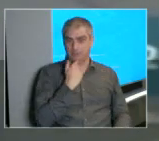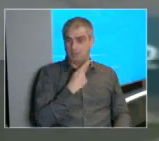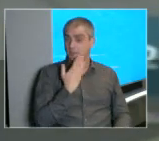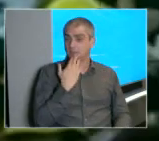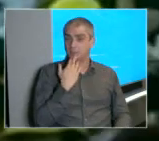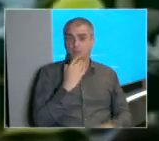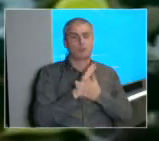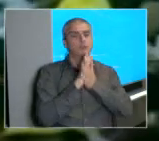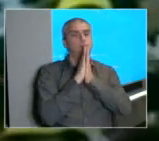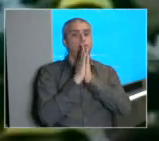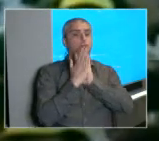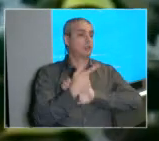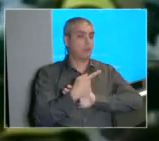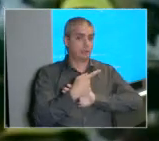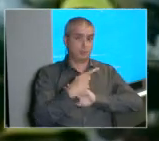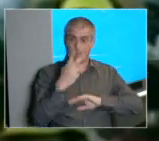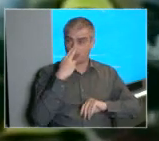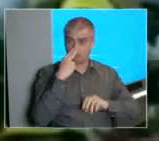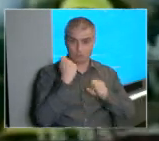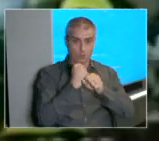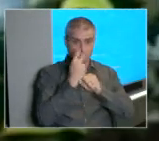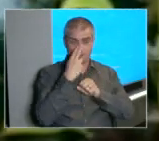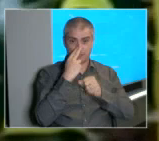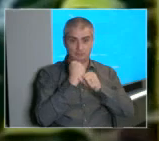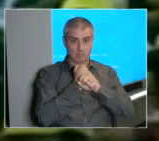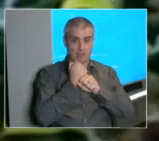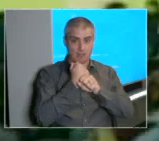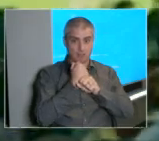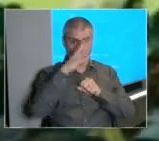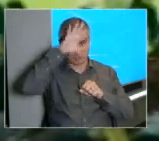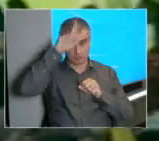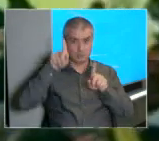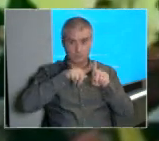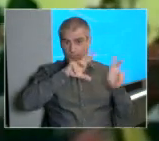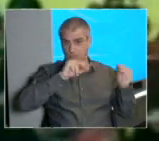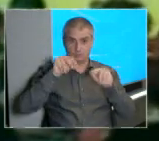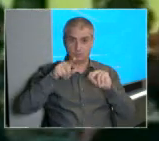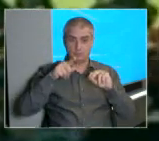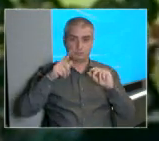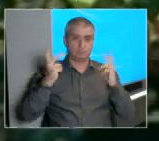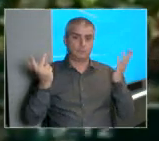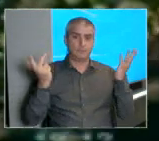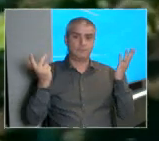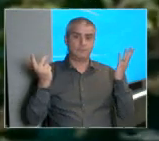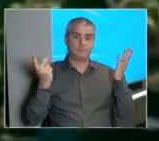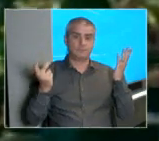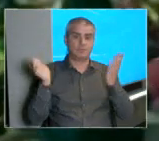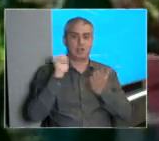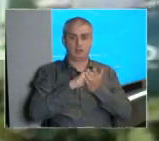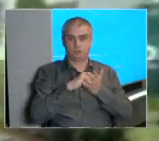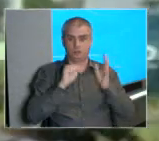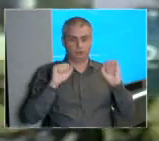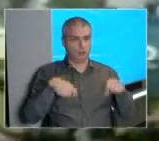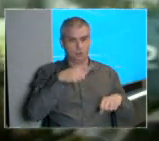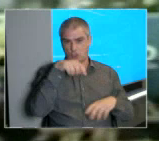ישראל שינתה את המדיניות. הם ניסו לעשות, הם מנסים לעשות את הדבר האיראנים בסוריה, ברמת הגולן, על חשבון משטר